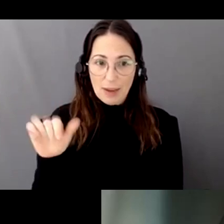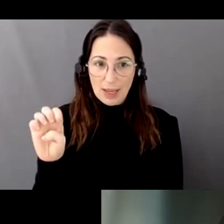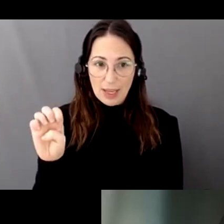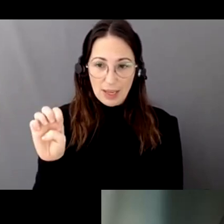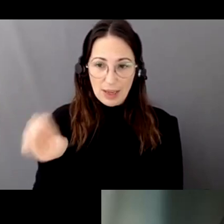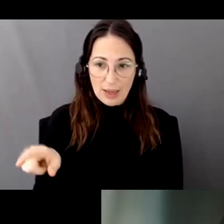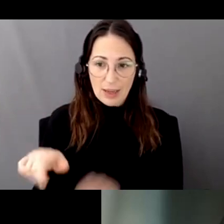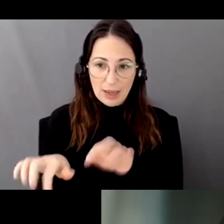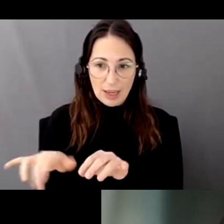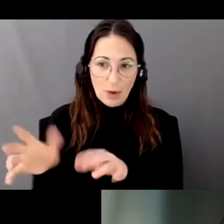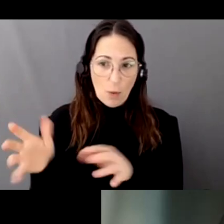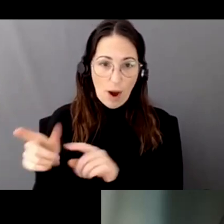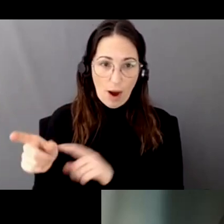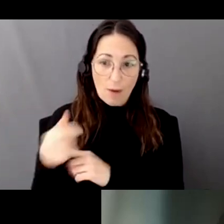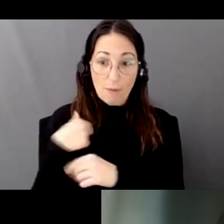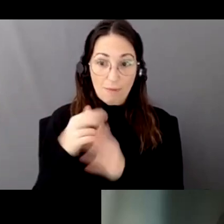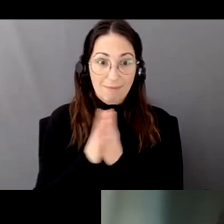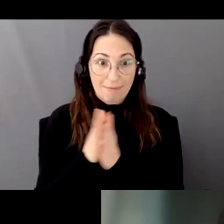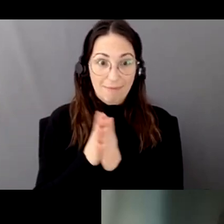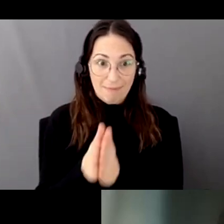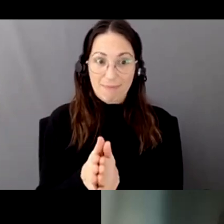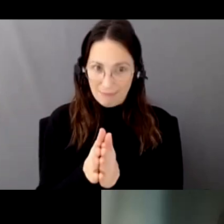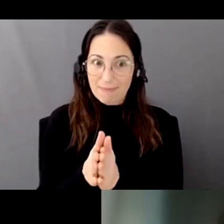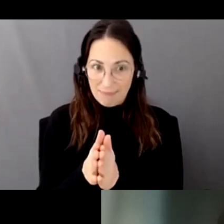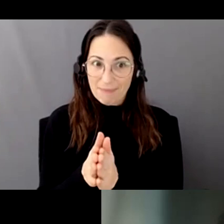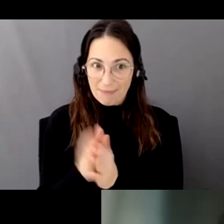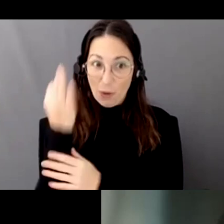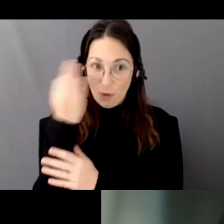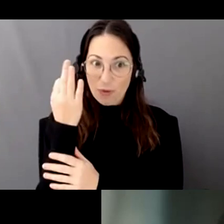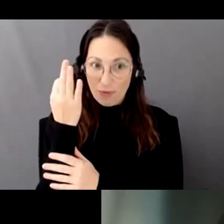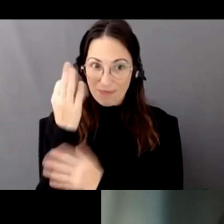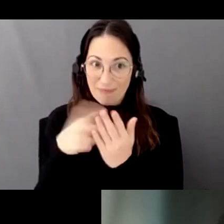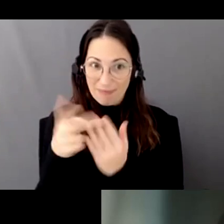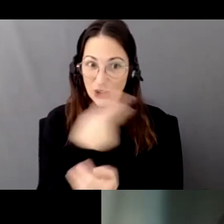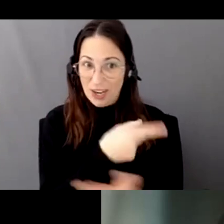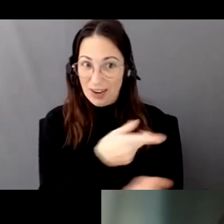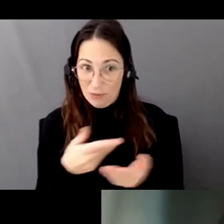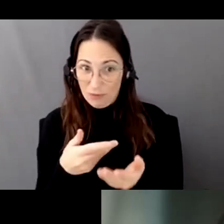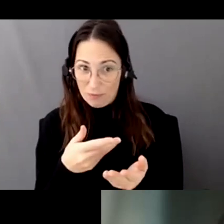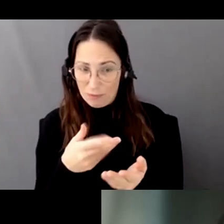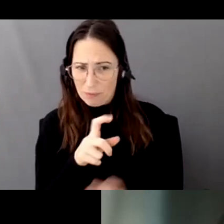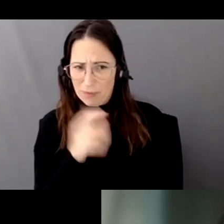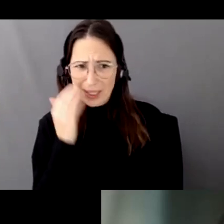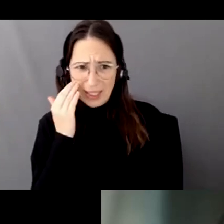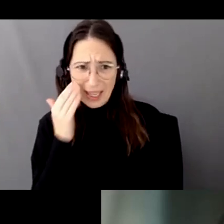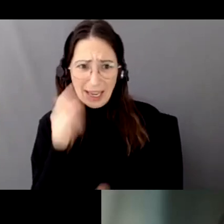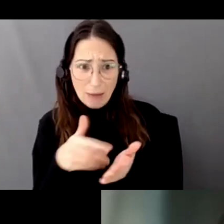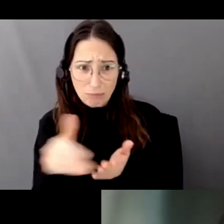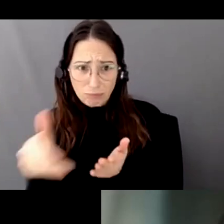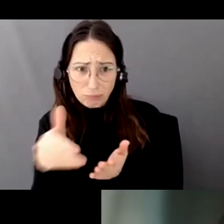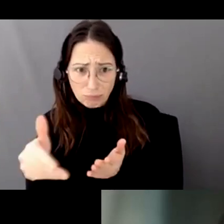Émilie, elle dit, je m'intéresse certainement au cours offert par votre projet. Est-ce que vous savez quand il sera offert